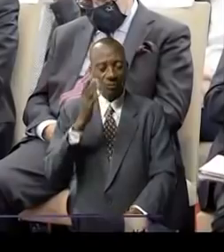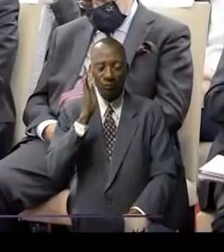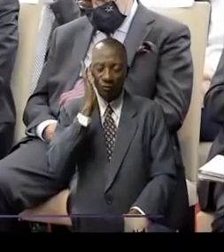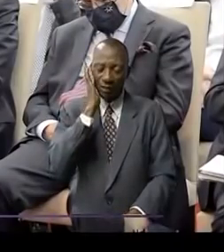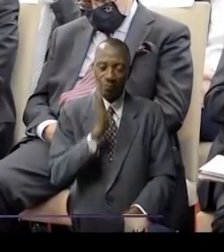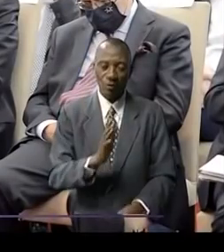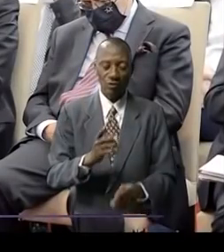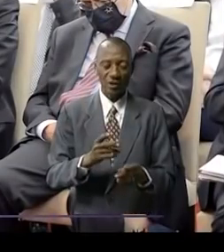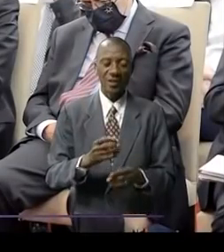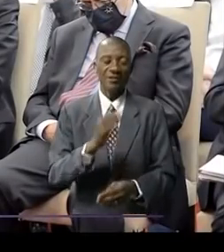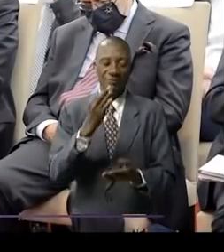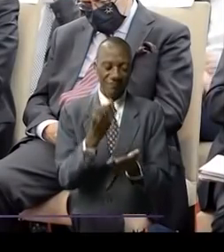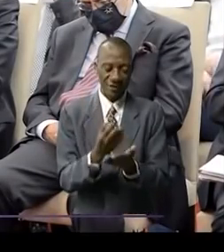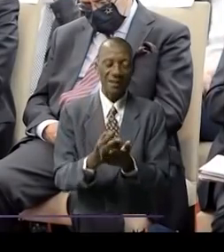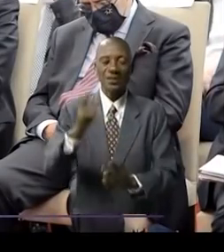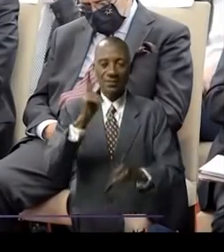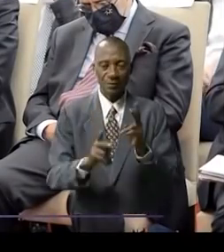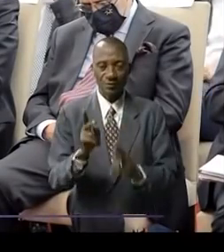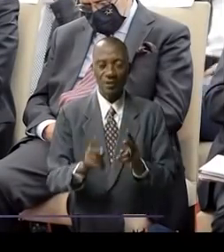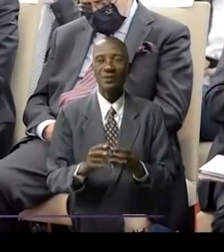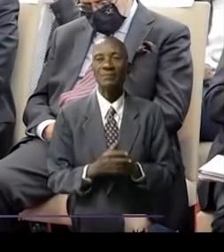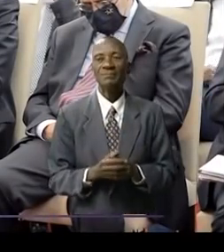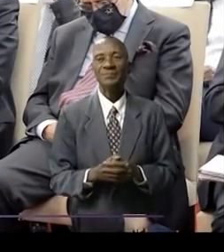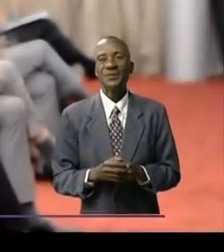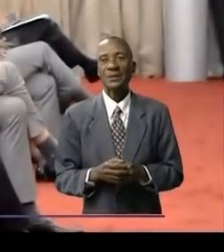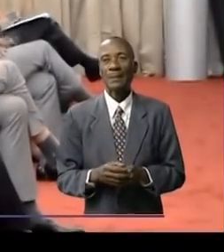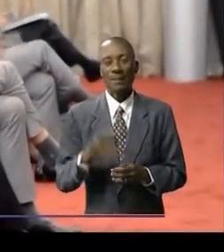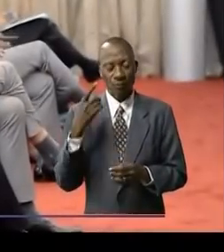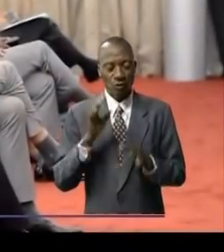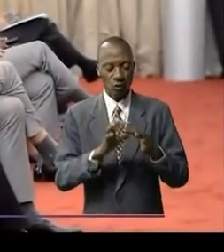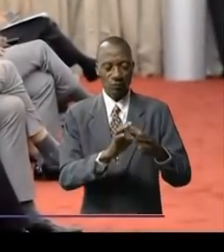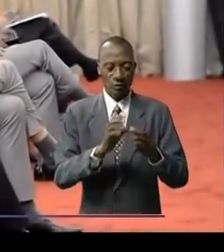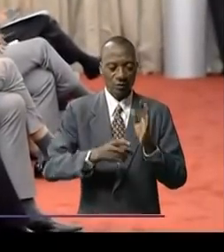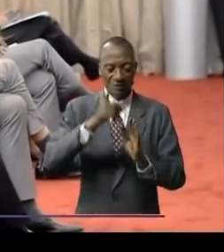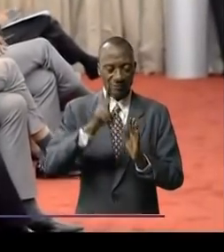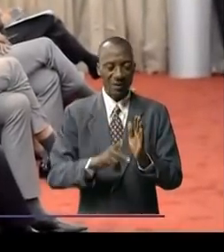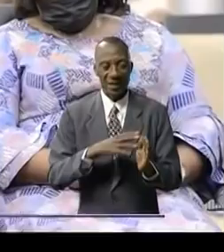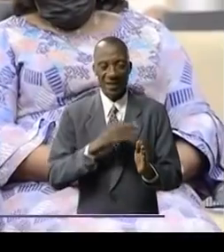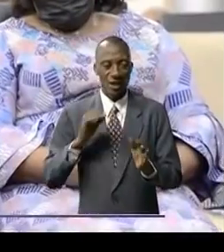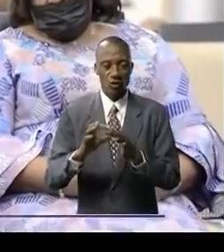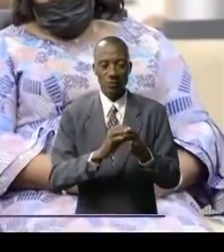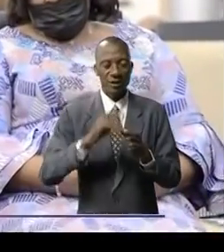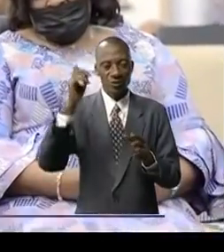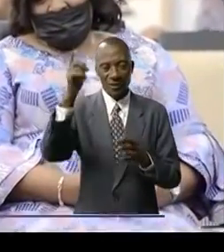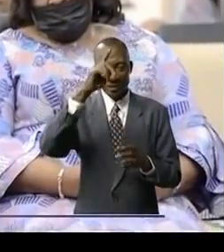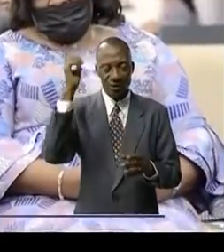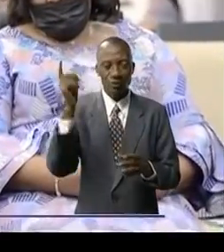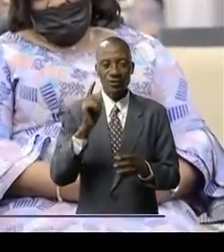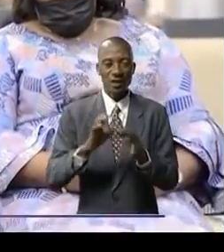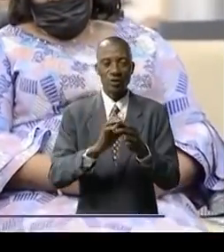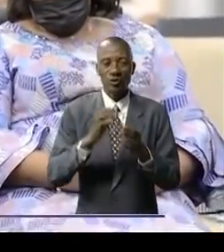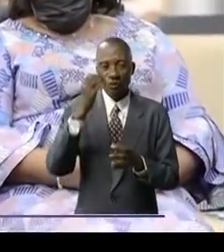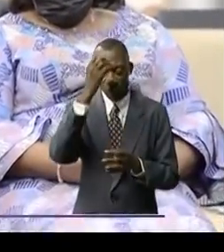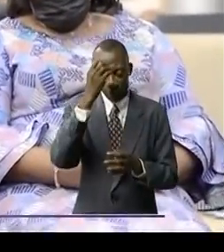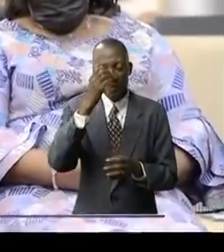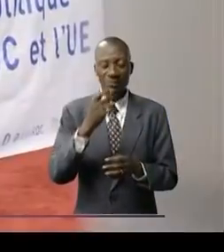publiques. S'agissant du nouvel instrument de voisinage de coopération au développement et de coopération internationale de l'Union européenne, les